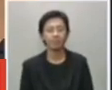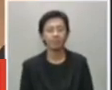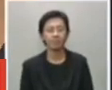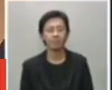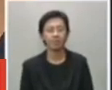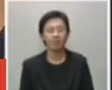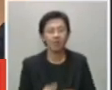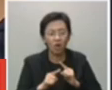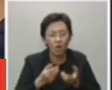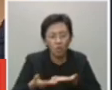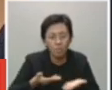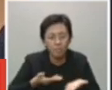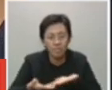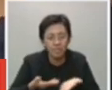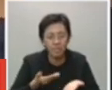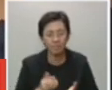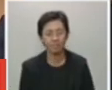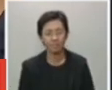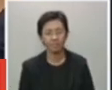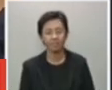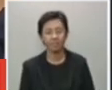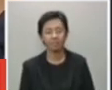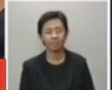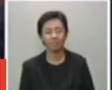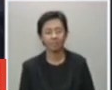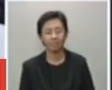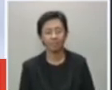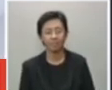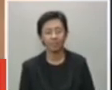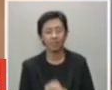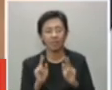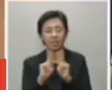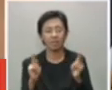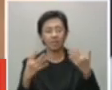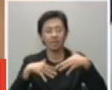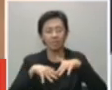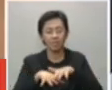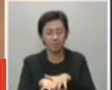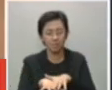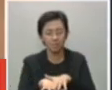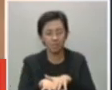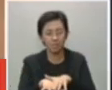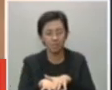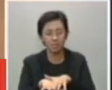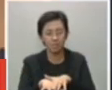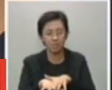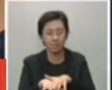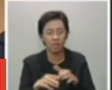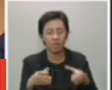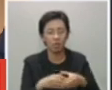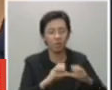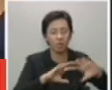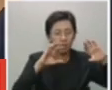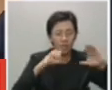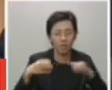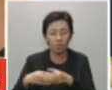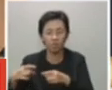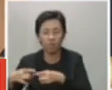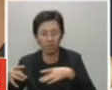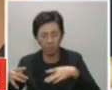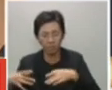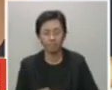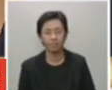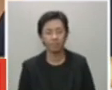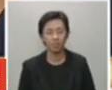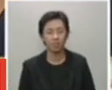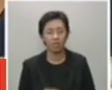ขอปรึกษาหน่อยนะครับกรรมการประสานงานฝ่ายรัฐบาลกับฝ่ายค้าน